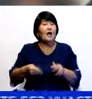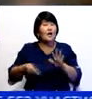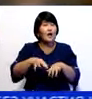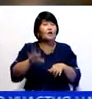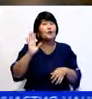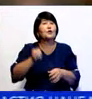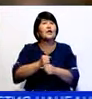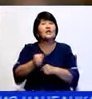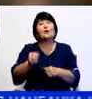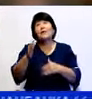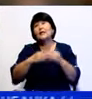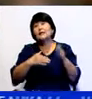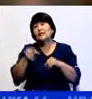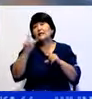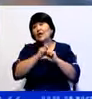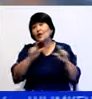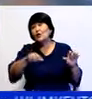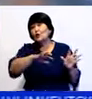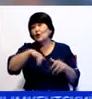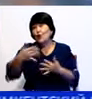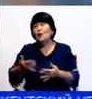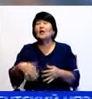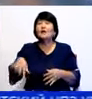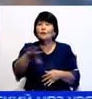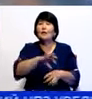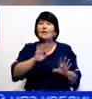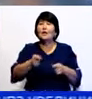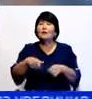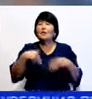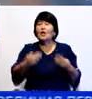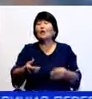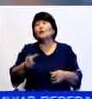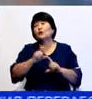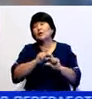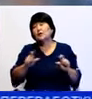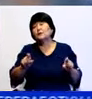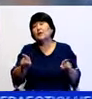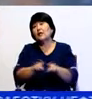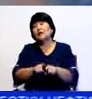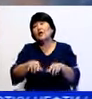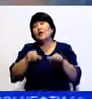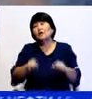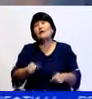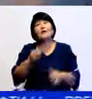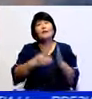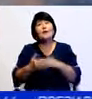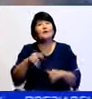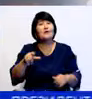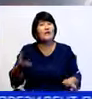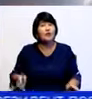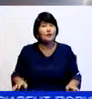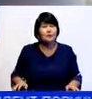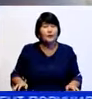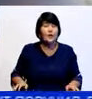будут направлены на строительство школ. При президенте Республики Казахстан создадут институт омбудсмена по правам инвалидов. Каждая семья